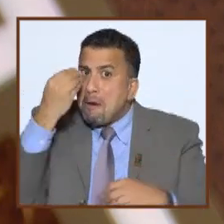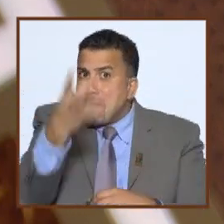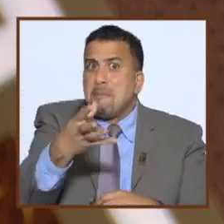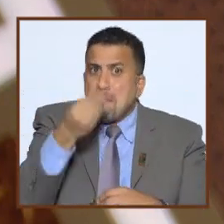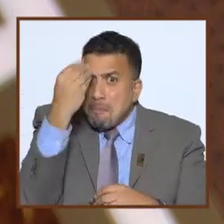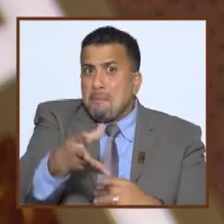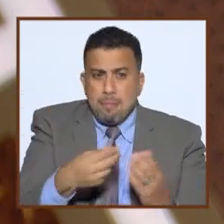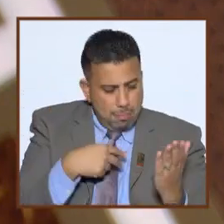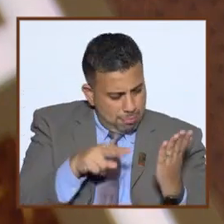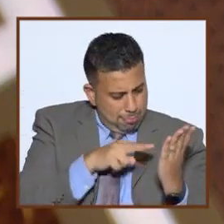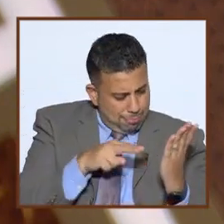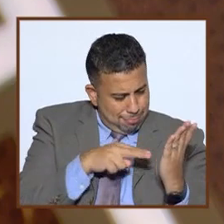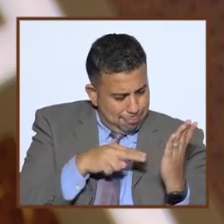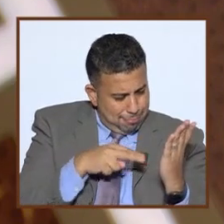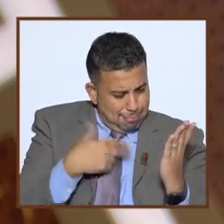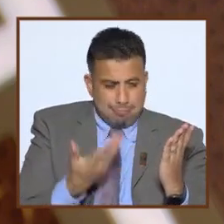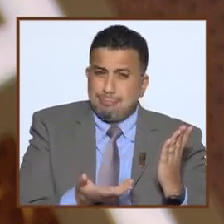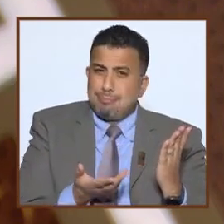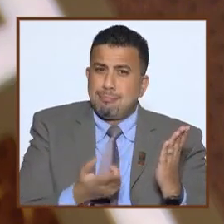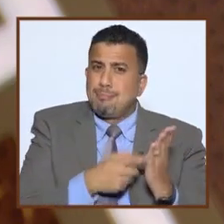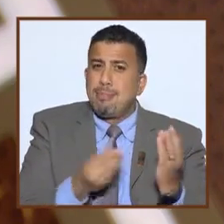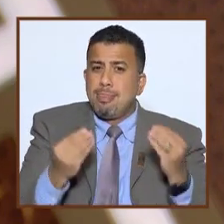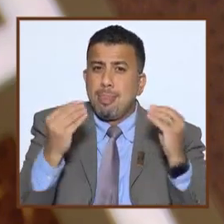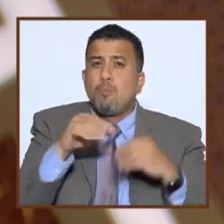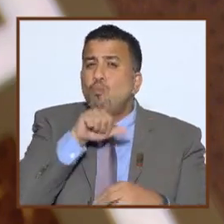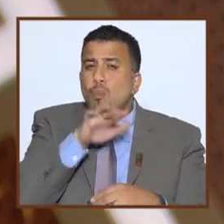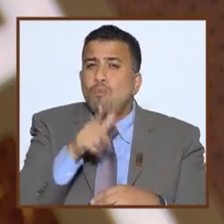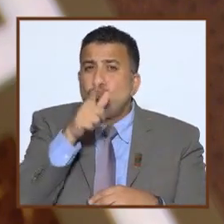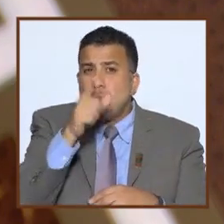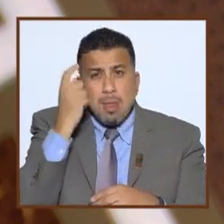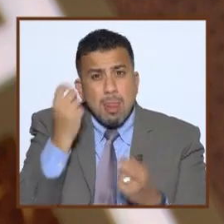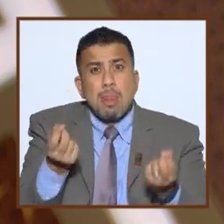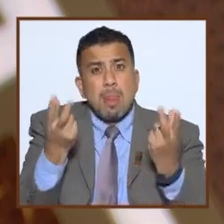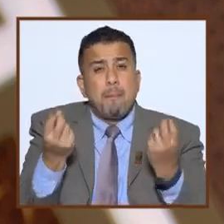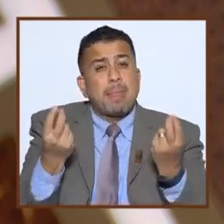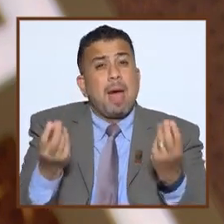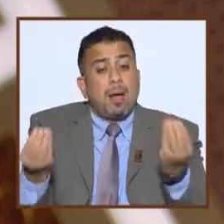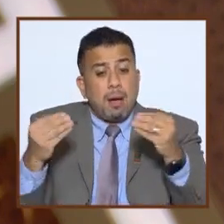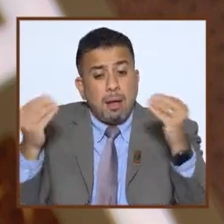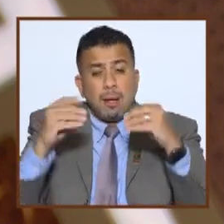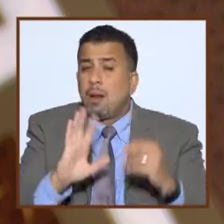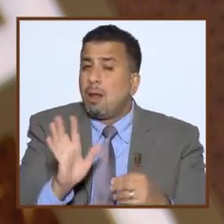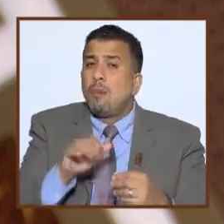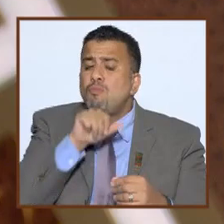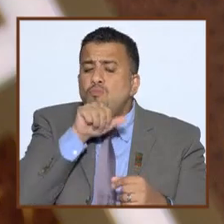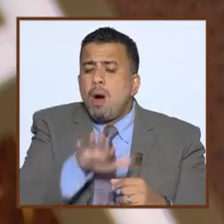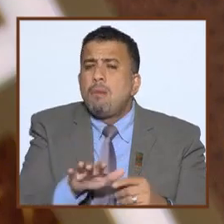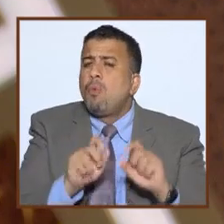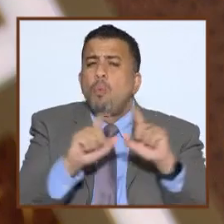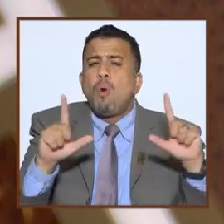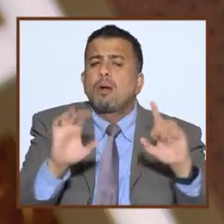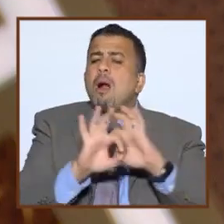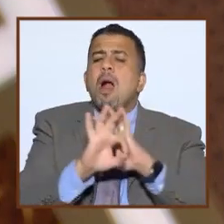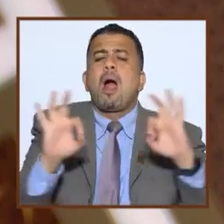ليس بحاجه الى الكذب حتى نروج والله لدين الاسلام دين الاسلام كامل ولله الحمد واذكر